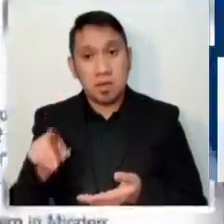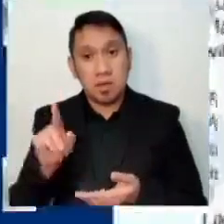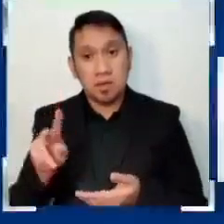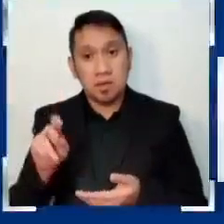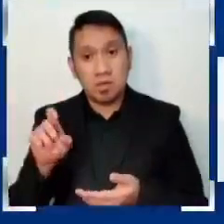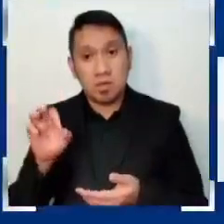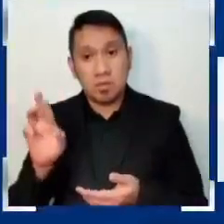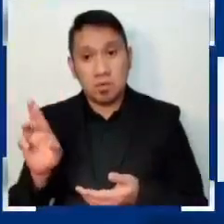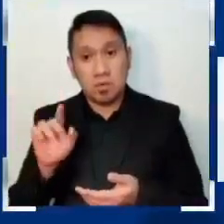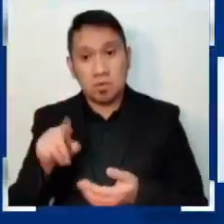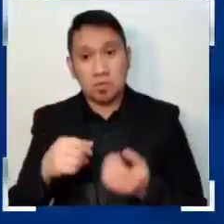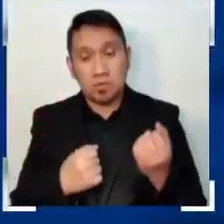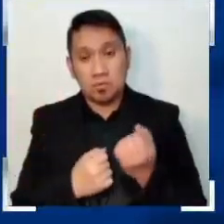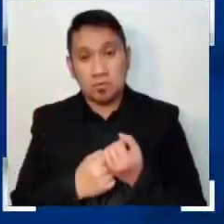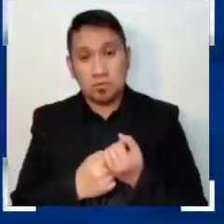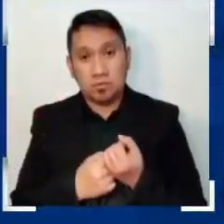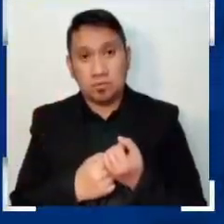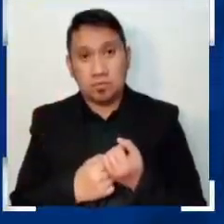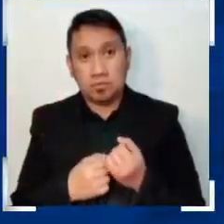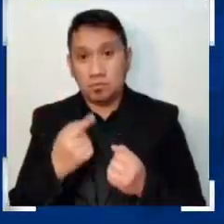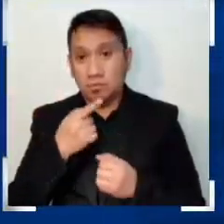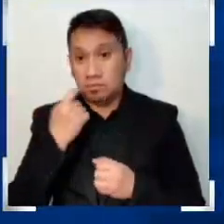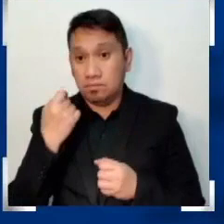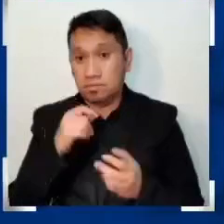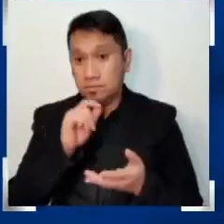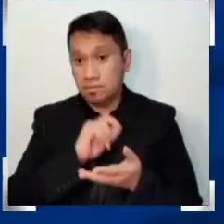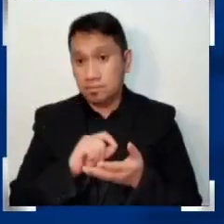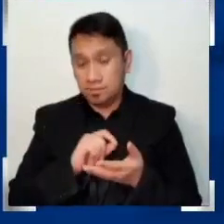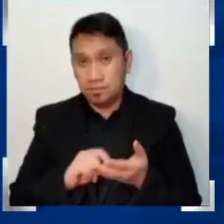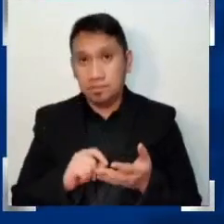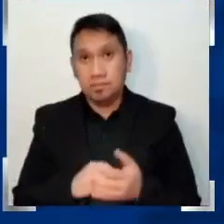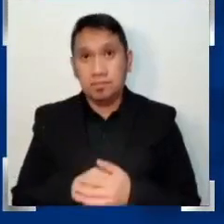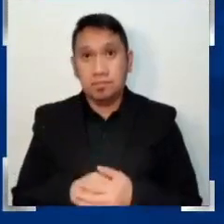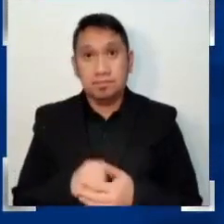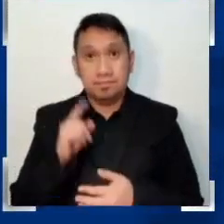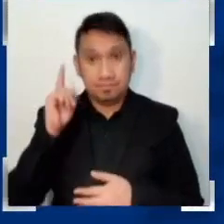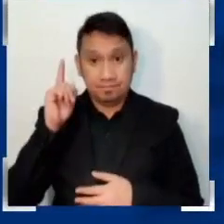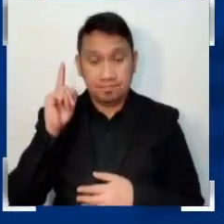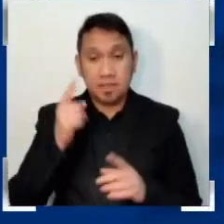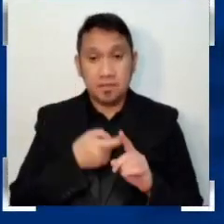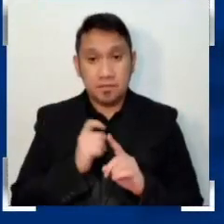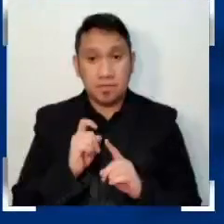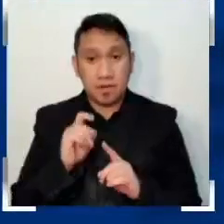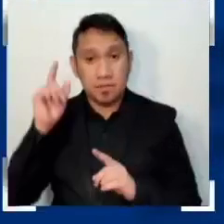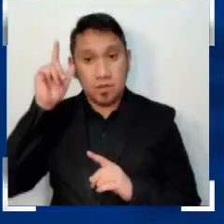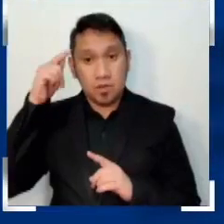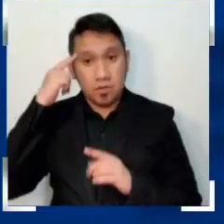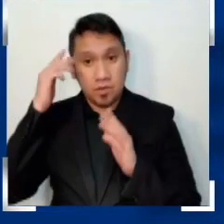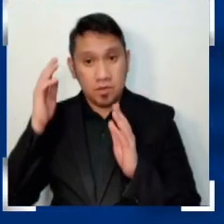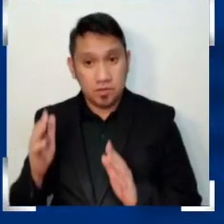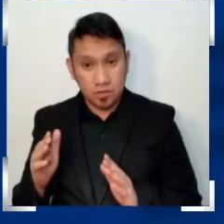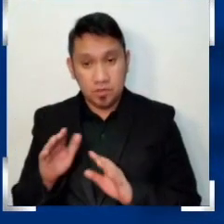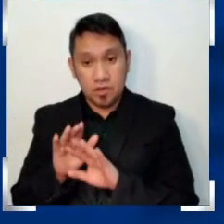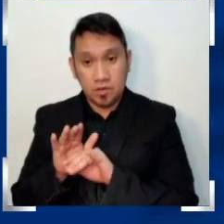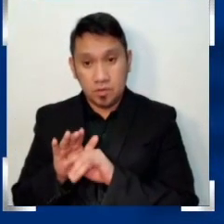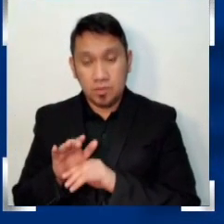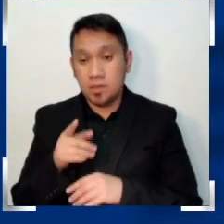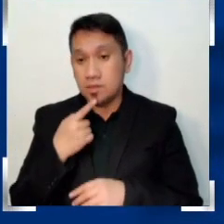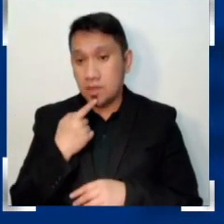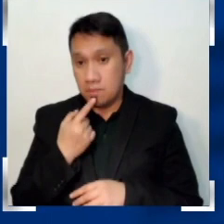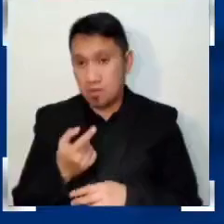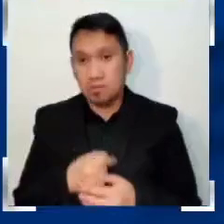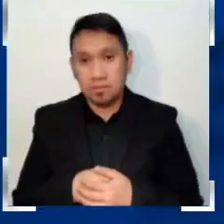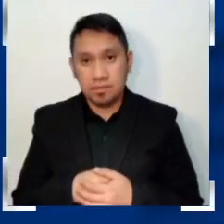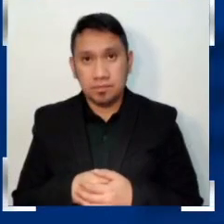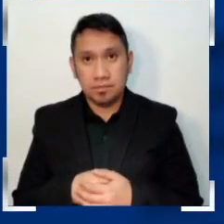nila. Samantala, sa sulat ng National Power Corporation sa gobernador ng Occidental Mindoro, sinabing isa sa